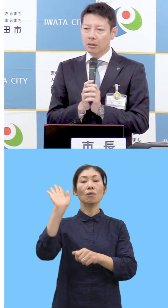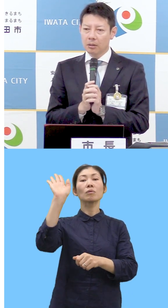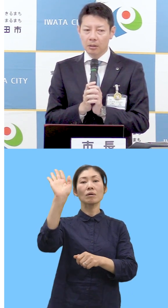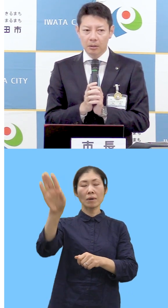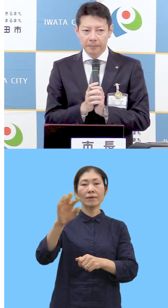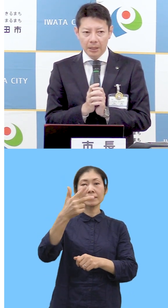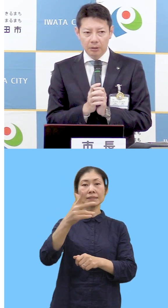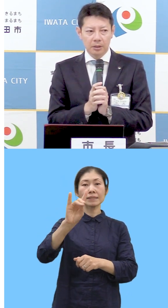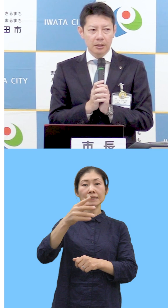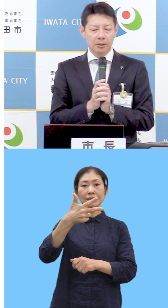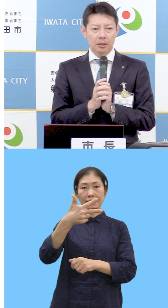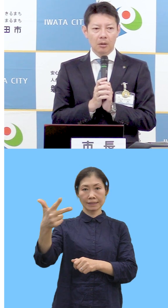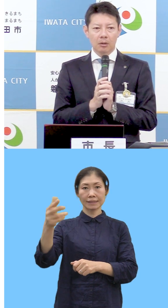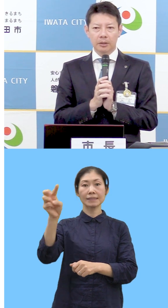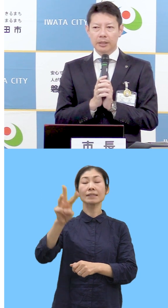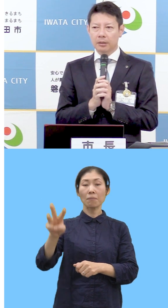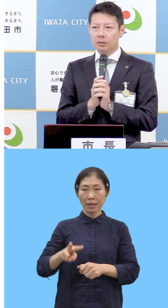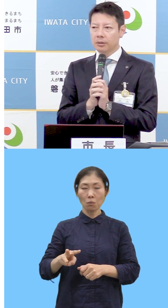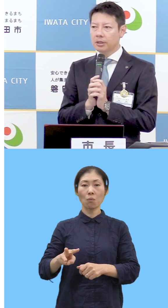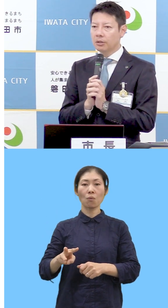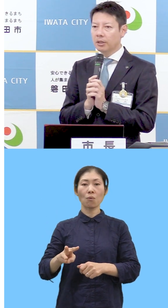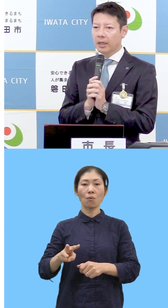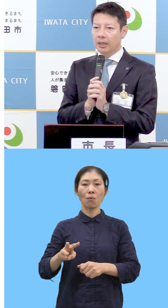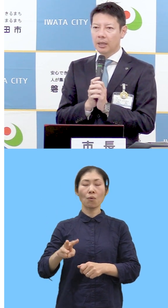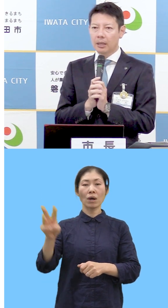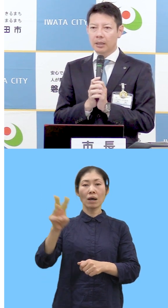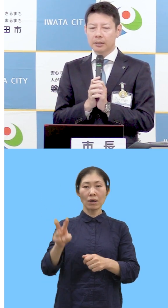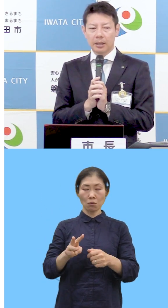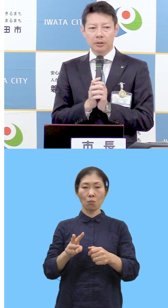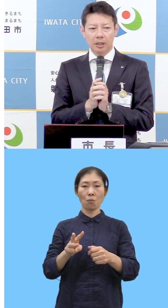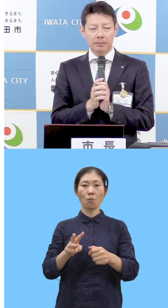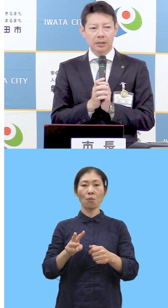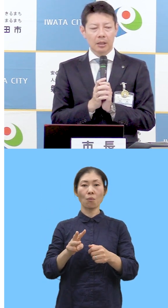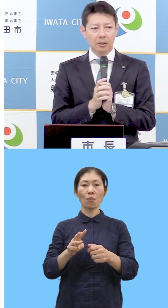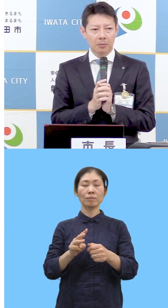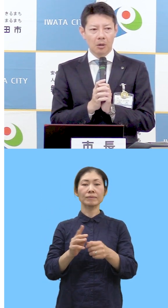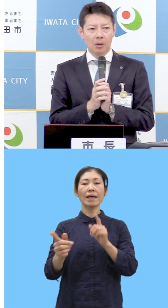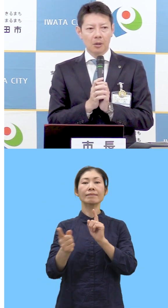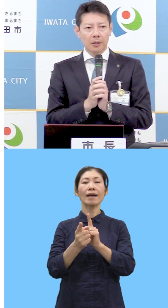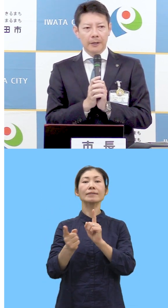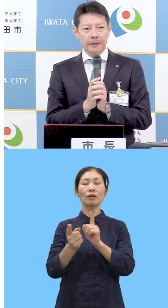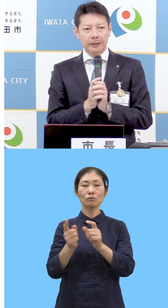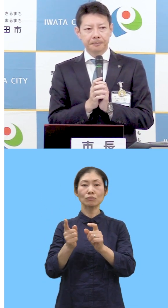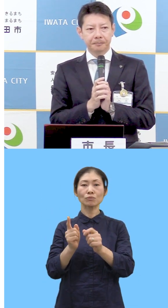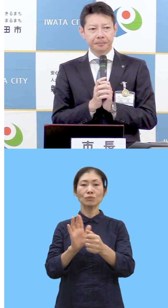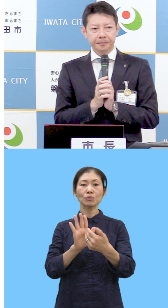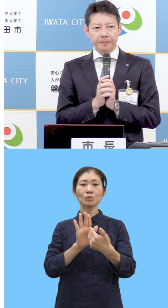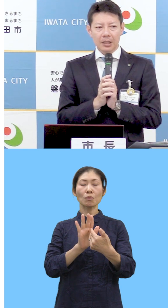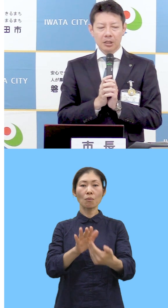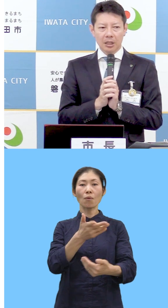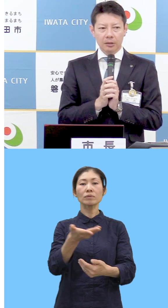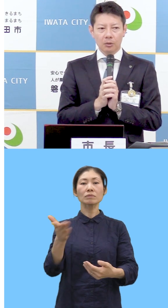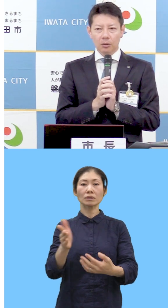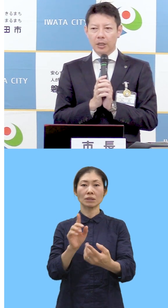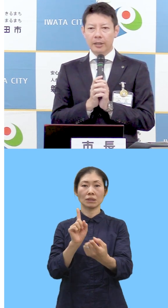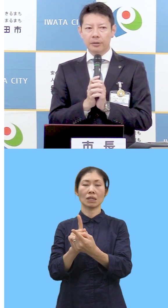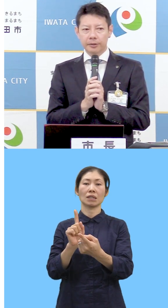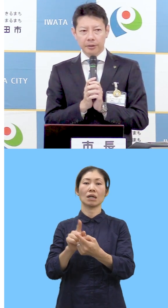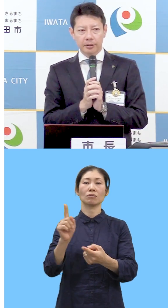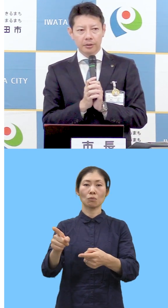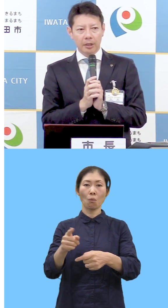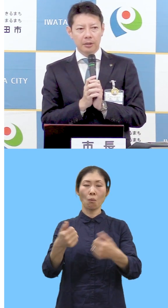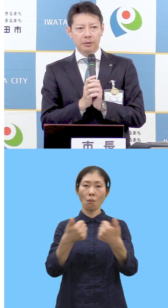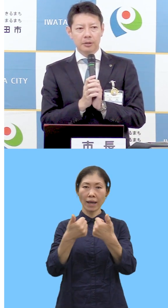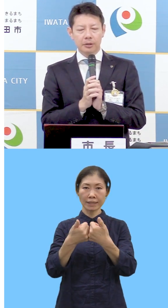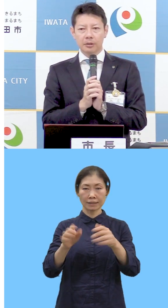ての流域治水の対策の推進協議会がスタートいたしますけれども、しっかりとこの改良復